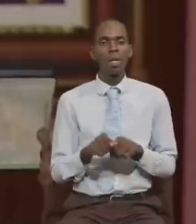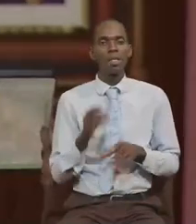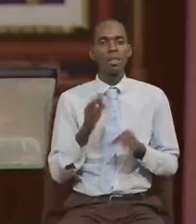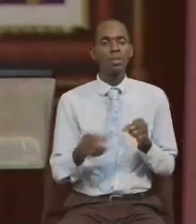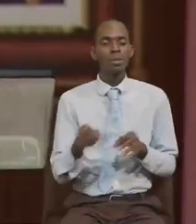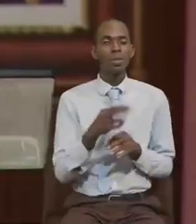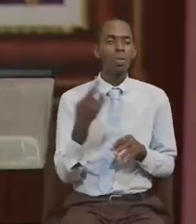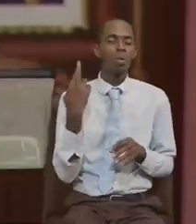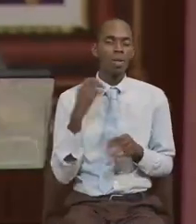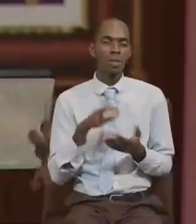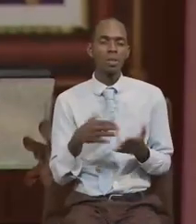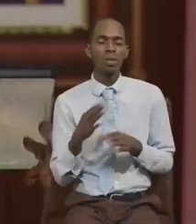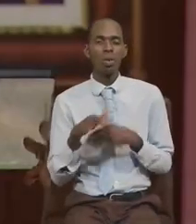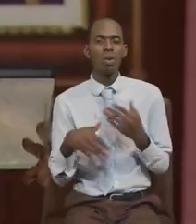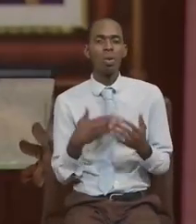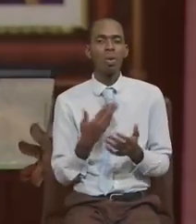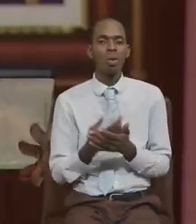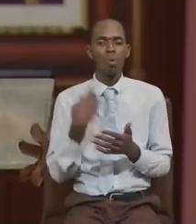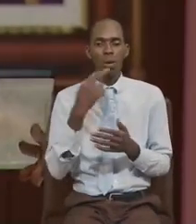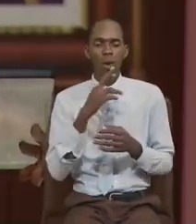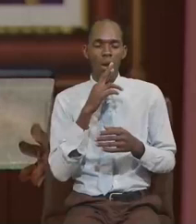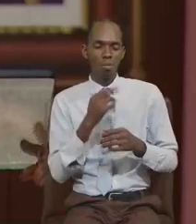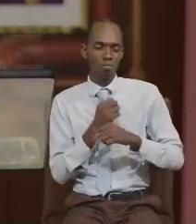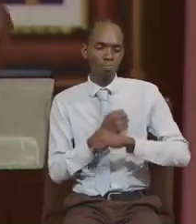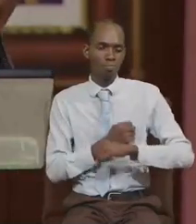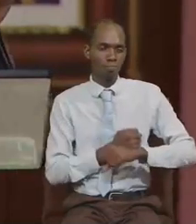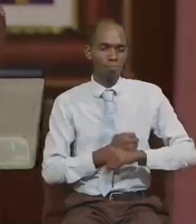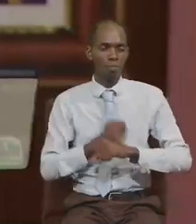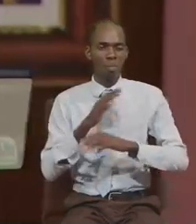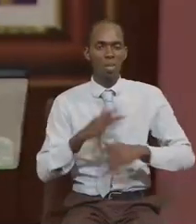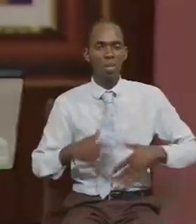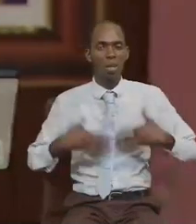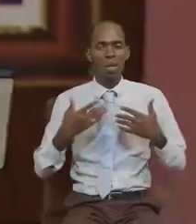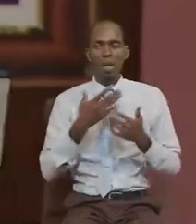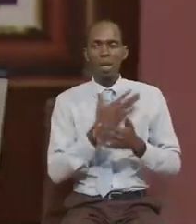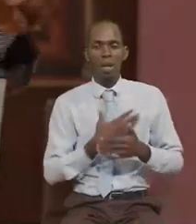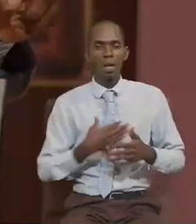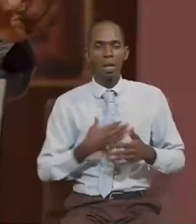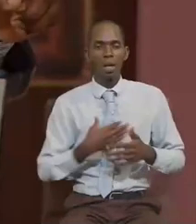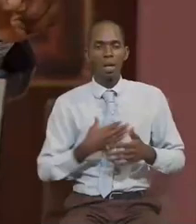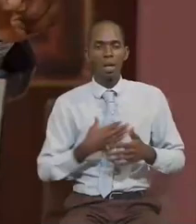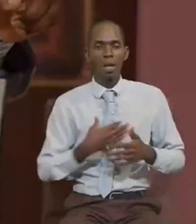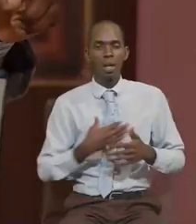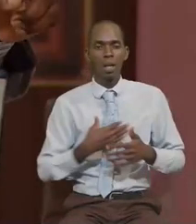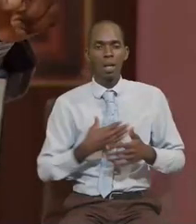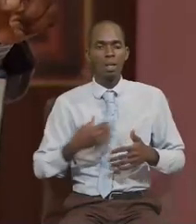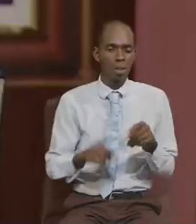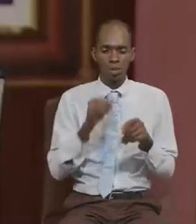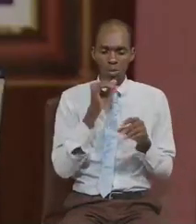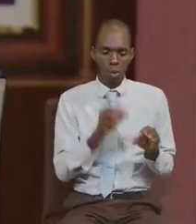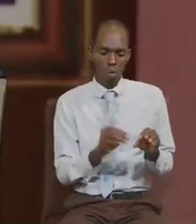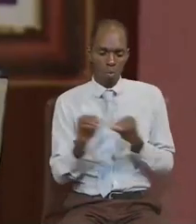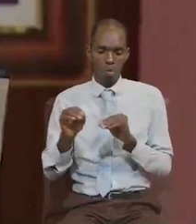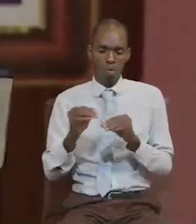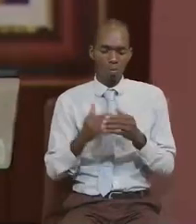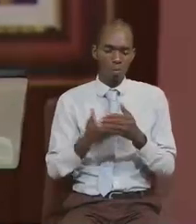qui gardaient ta vie. Et ils disent, tu ne peux pas aller au-delà de ce niveau. Tu ne peux pas aller